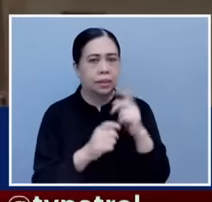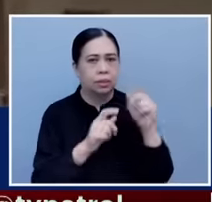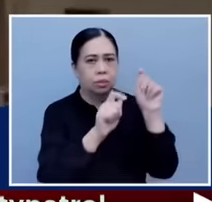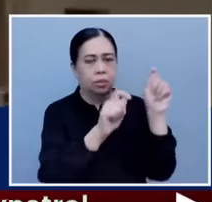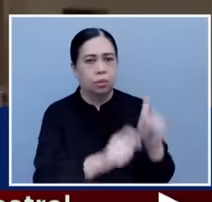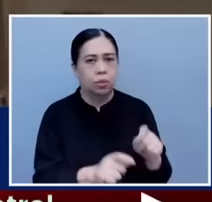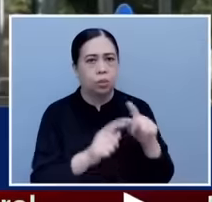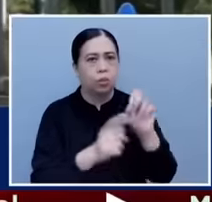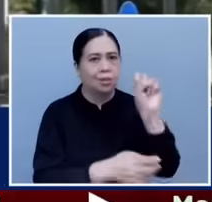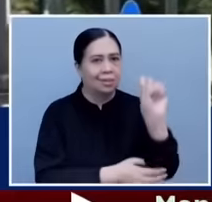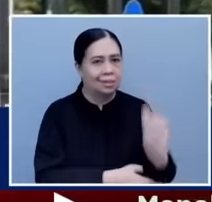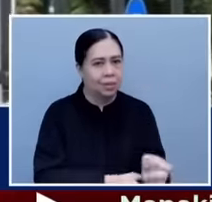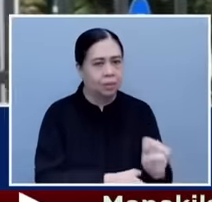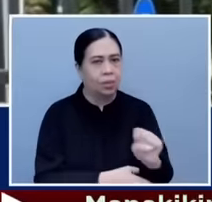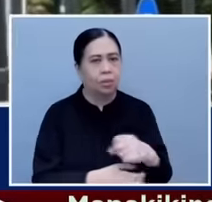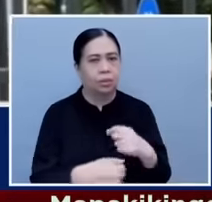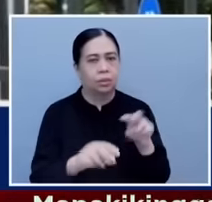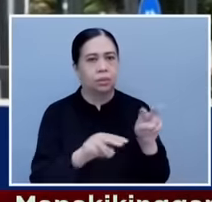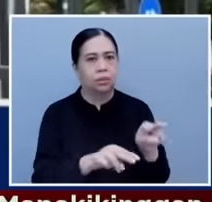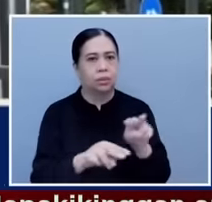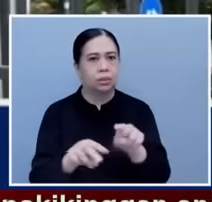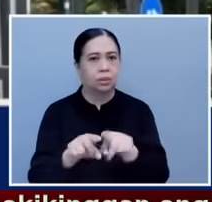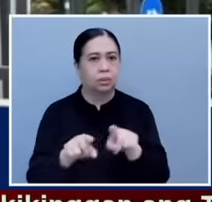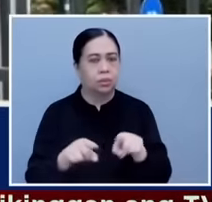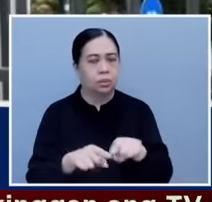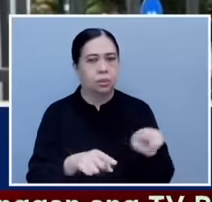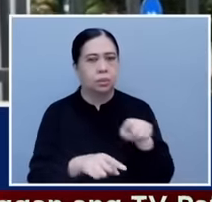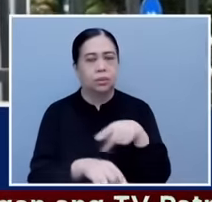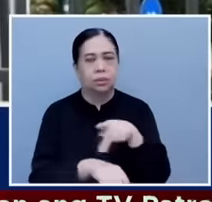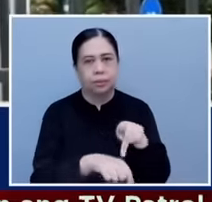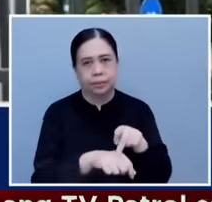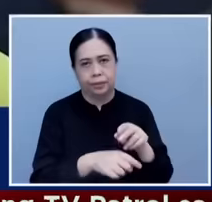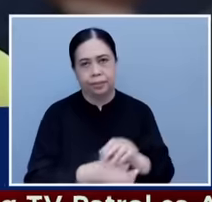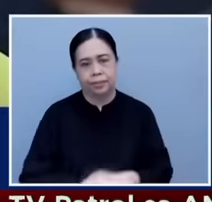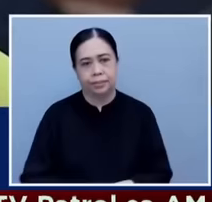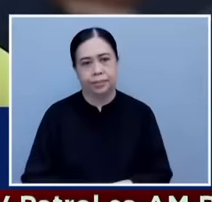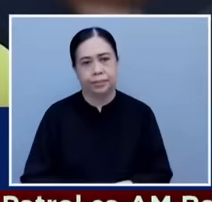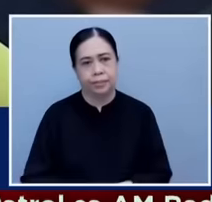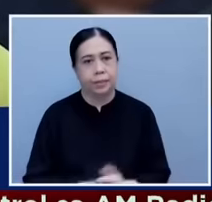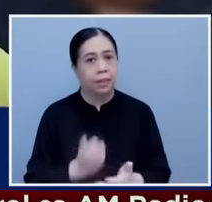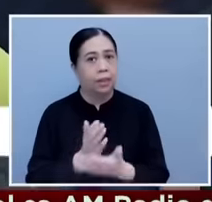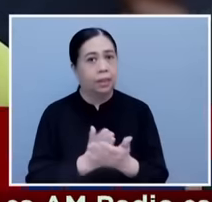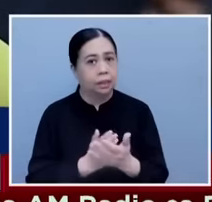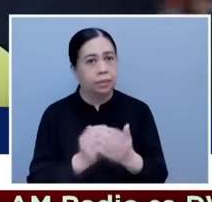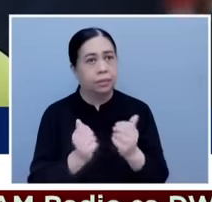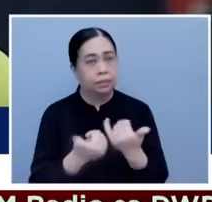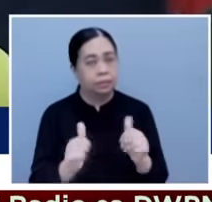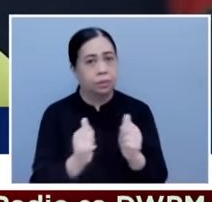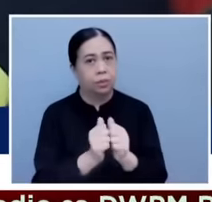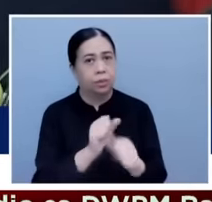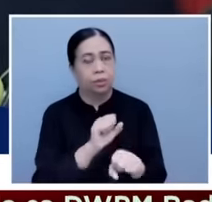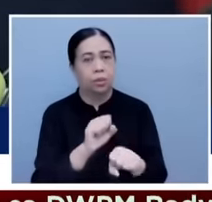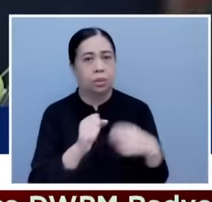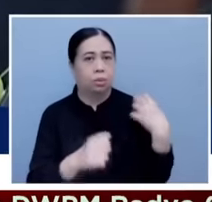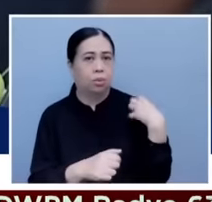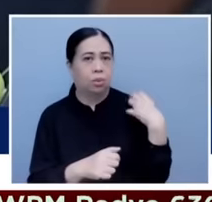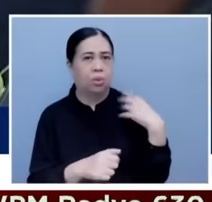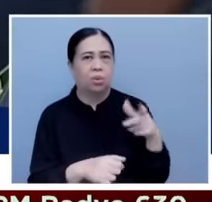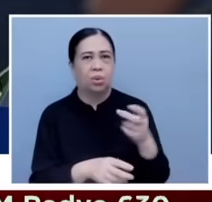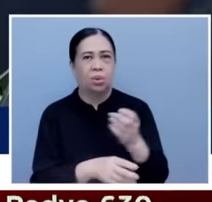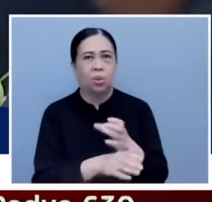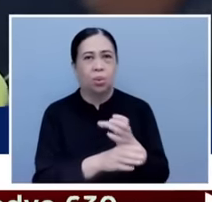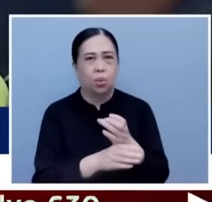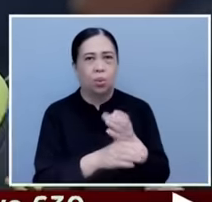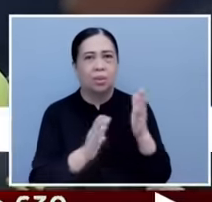papuntang South. Binabantayan rin sila ng Pilipinas. Some of them are still with their employers kasi as I said, ang nature ng work nila is